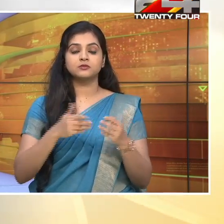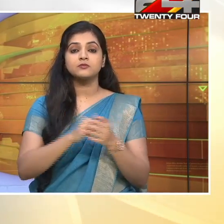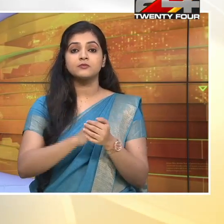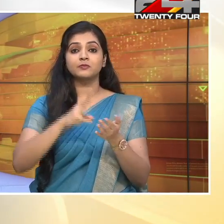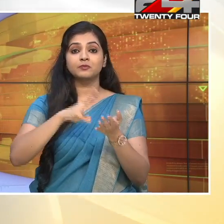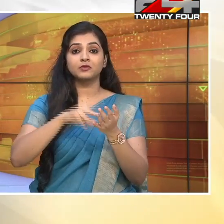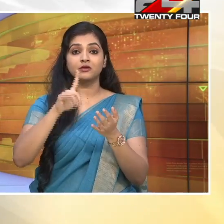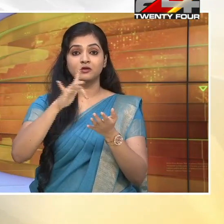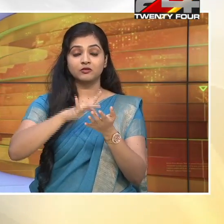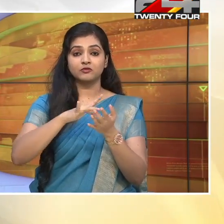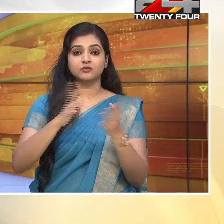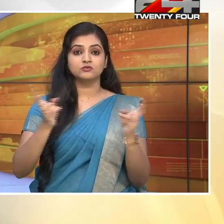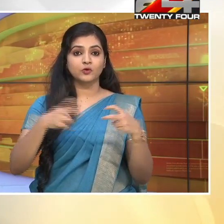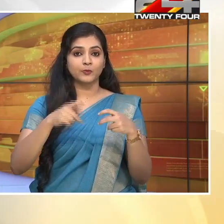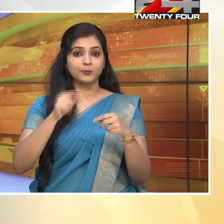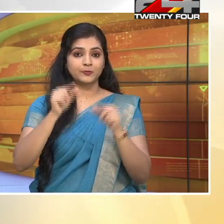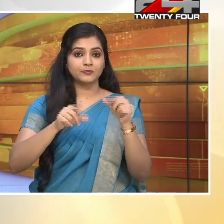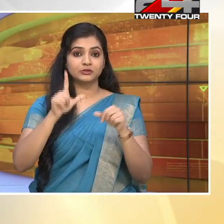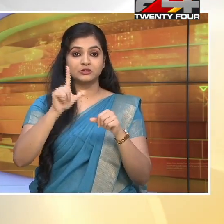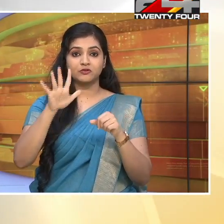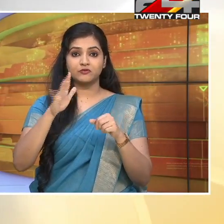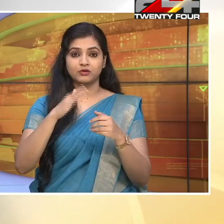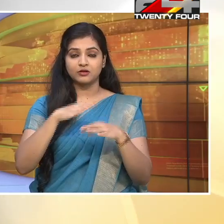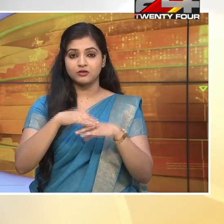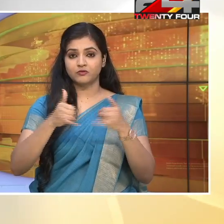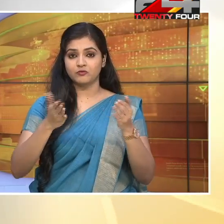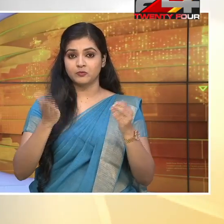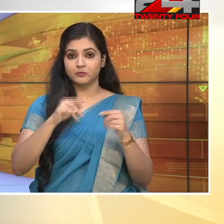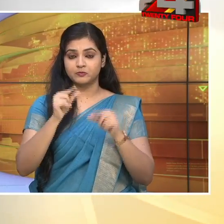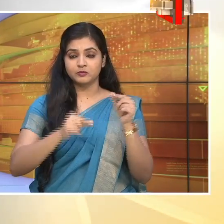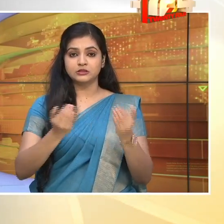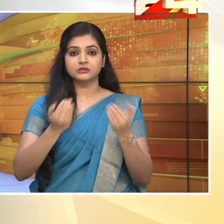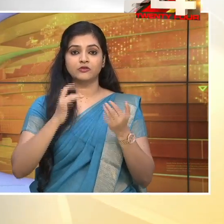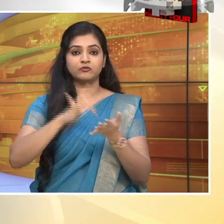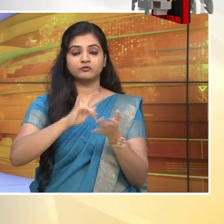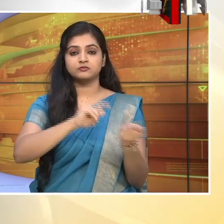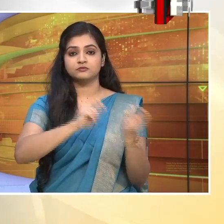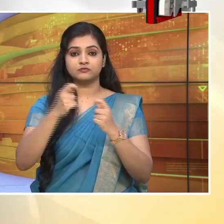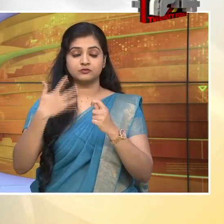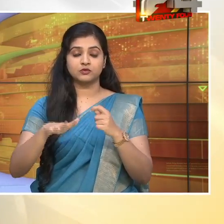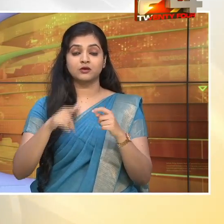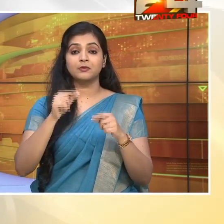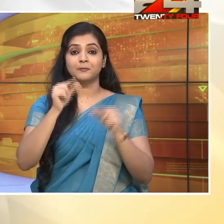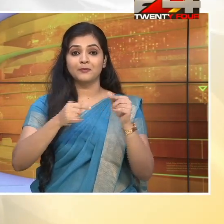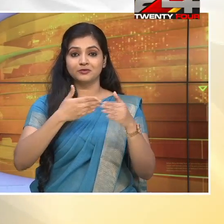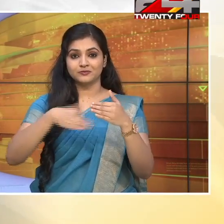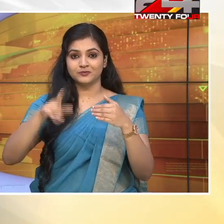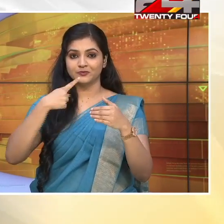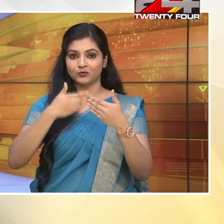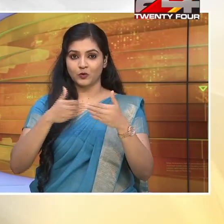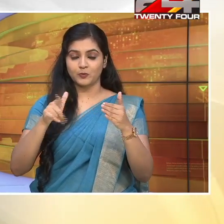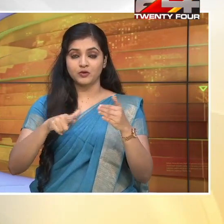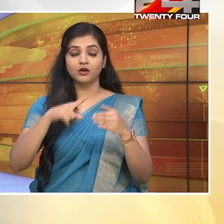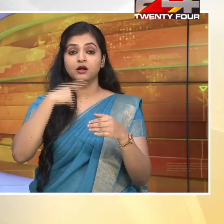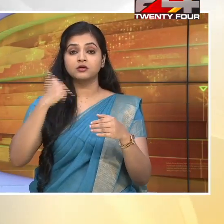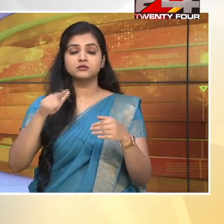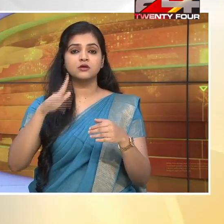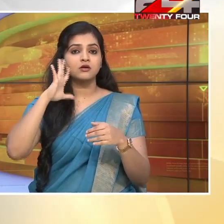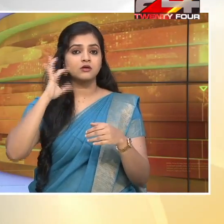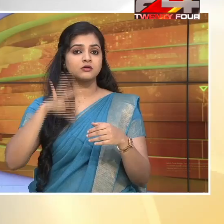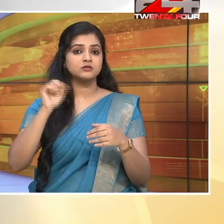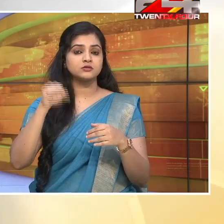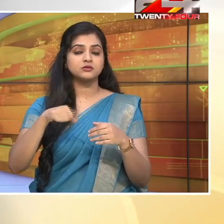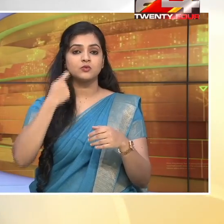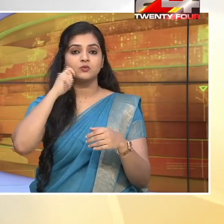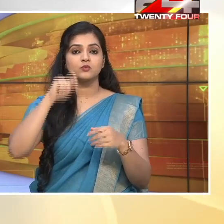കുടുങ്ങിയ 75 ഇന്ത്യക്കാരെയും സുരക്ഷിത കേന്ദ്രങ്ങളിലേക്ക് മാറ്റി. എന്നാൽ മാനുഷിക ഇടനാഴി സംബന്ധിച്ച ധാരണ റഷ്യ ലംഘിച്ചതായി